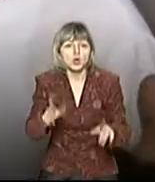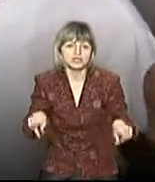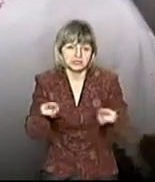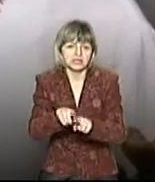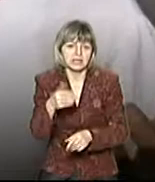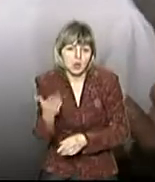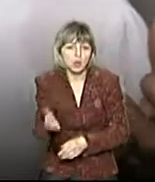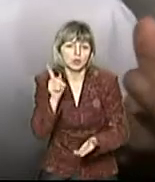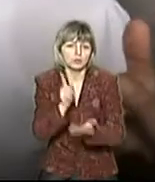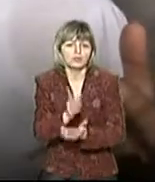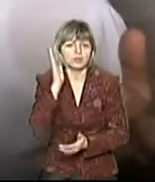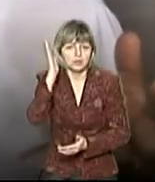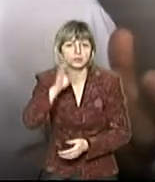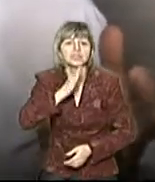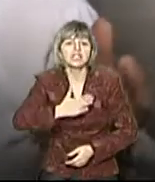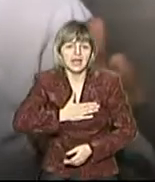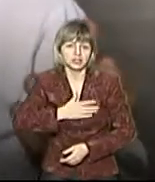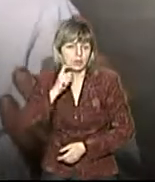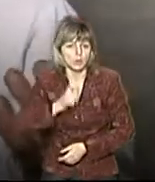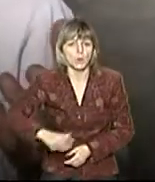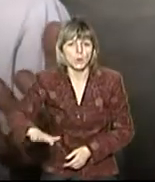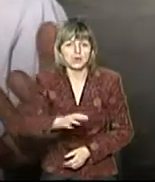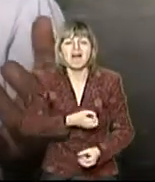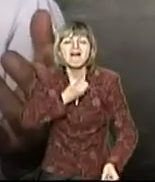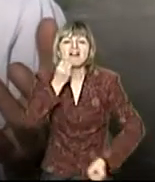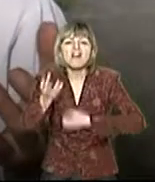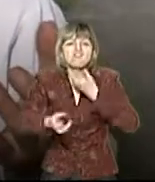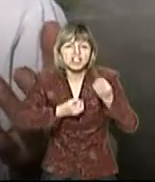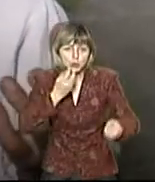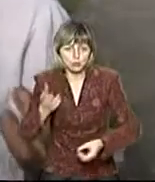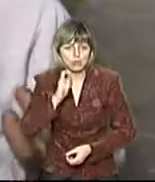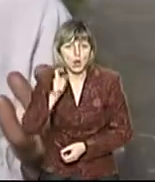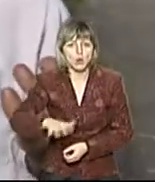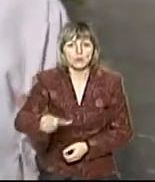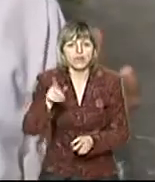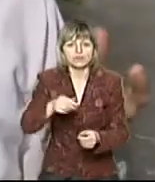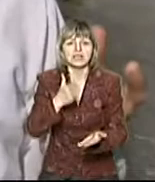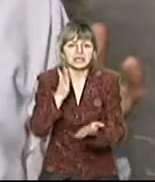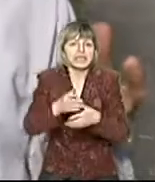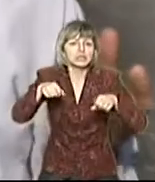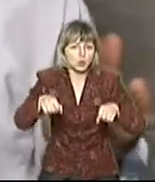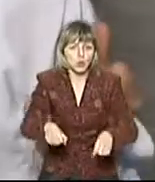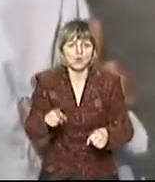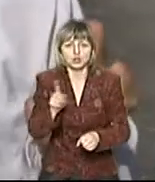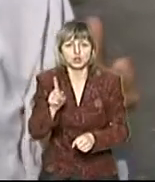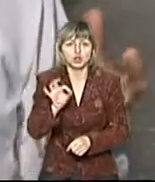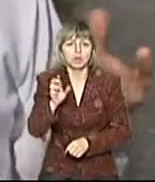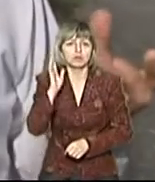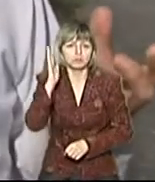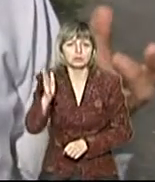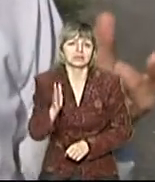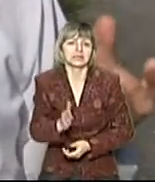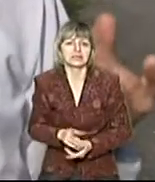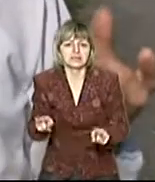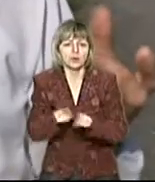повинна бути наша Україна. Квітуча Україна. Вона заслуговує на те, щоб бути. І перші